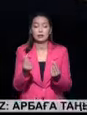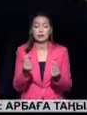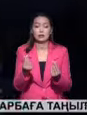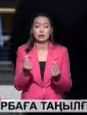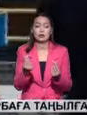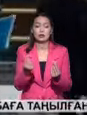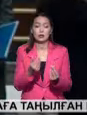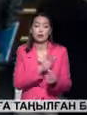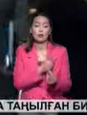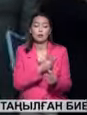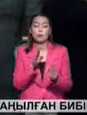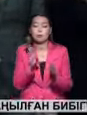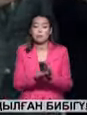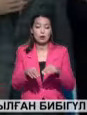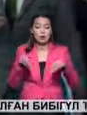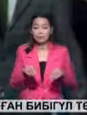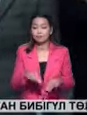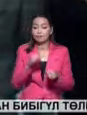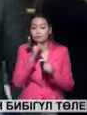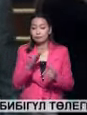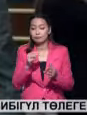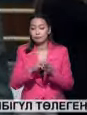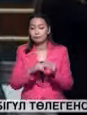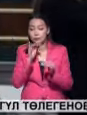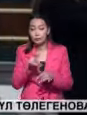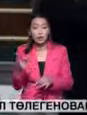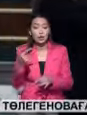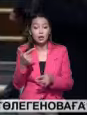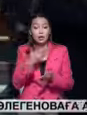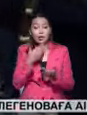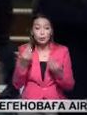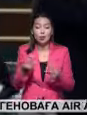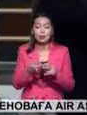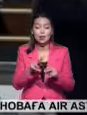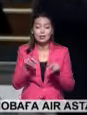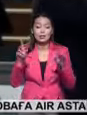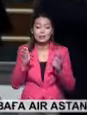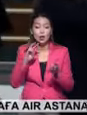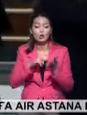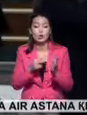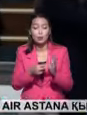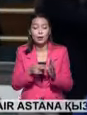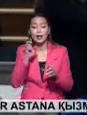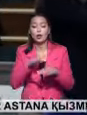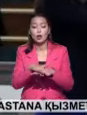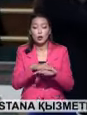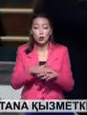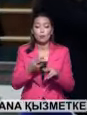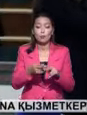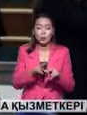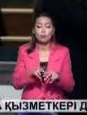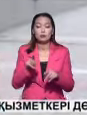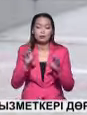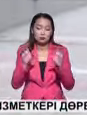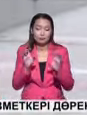сіздің қалауыңызсыз ешкімнің шешіп алмауы. Ал оған кепілдік бере алмайды. Кешіріңіз, онда бұл заң бойынша еліміздегі тұтынушылардың құқығы толыққанды қорғалды деп